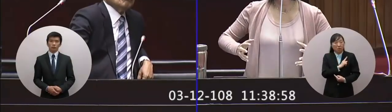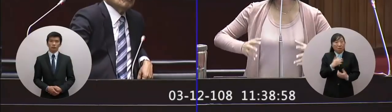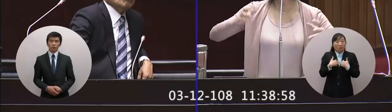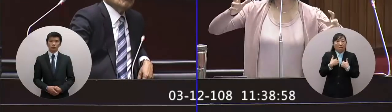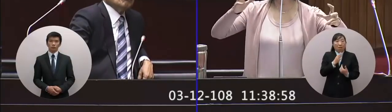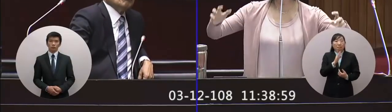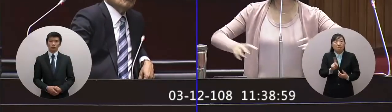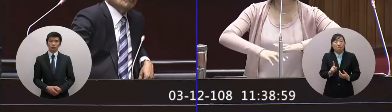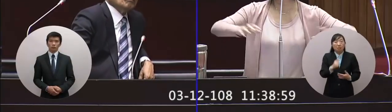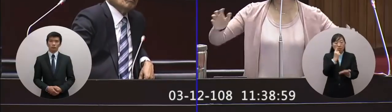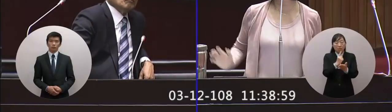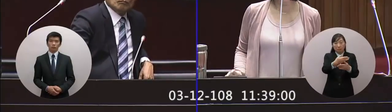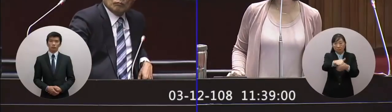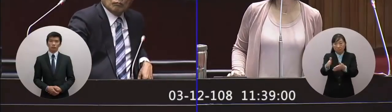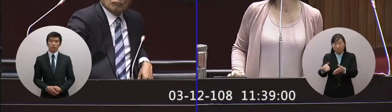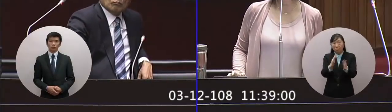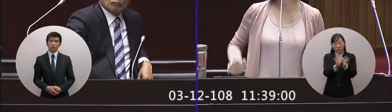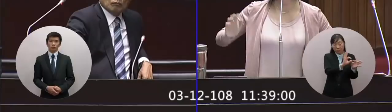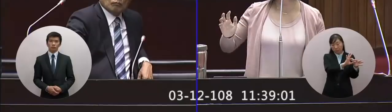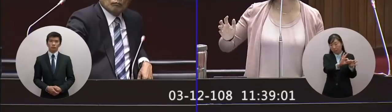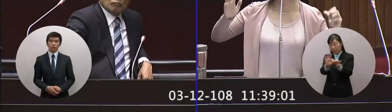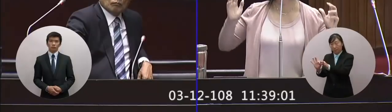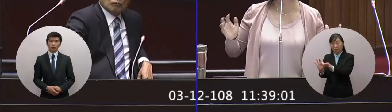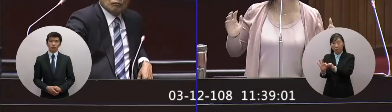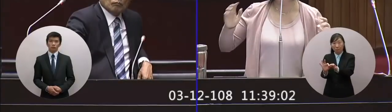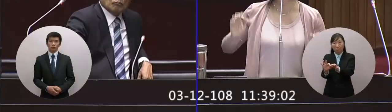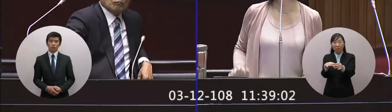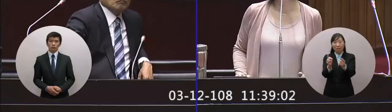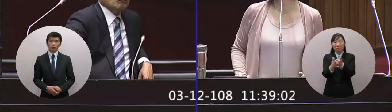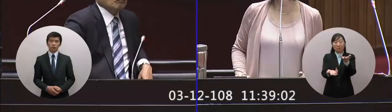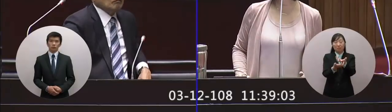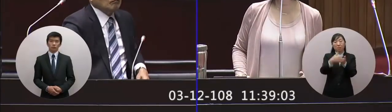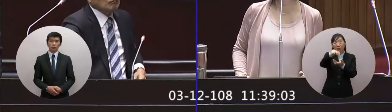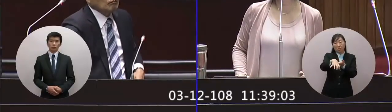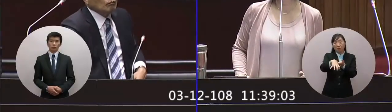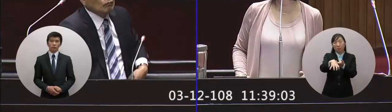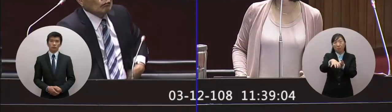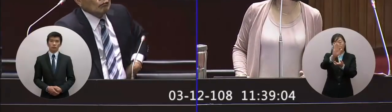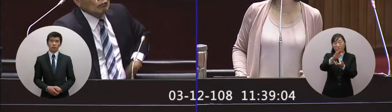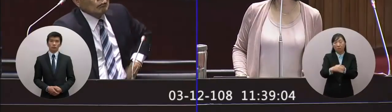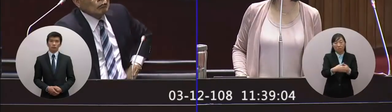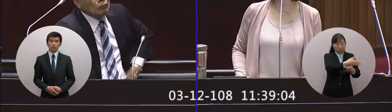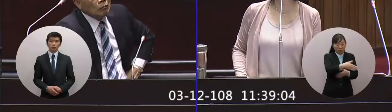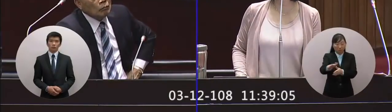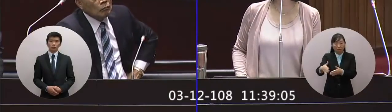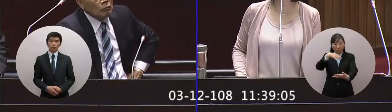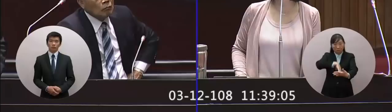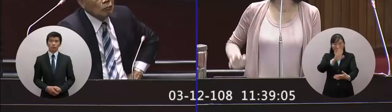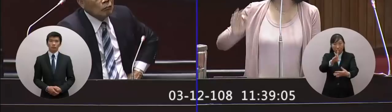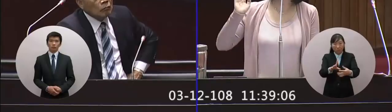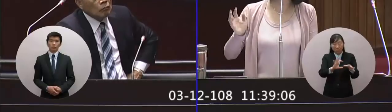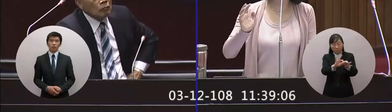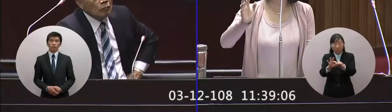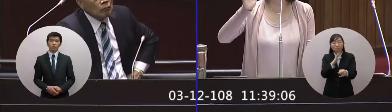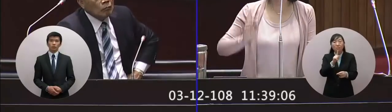是，他们每个房间中间相连的是一个很大的厨房，Kitchen 是非常重要的场